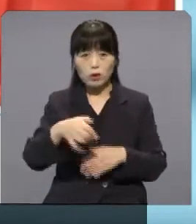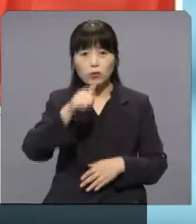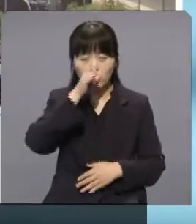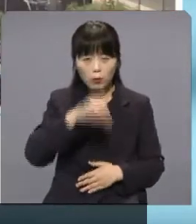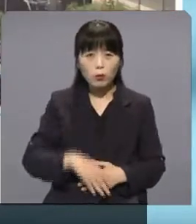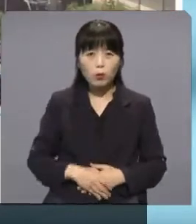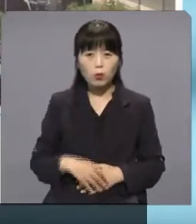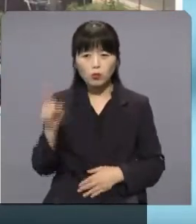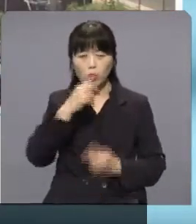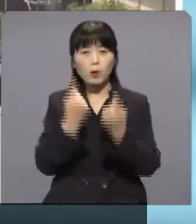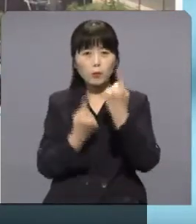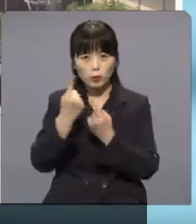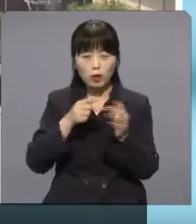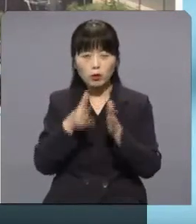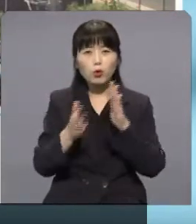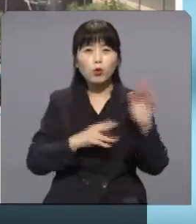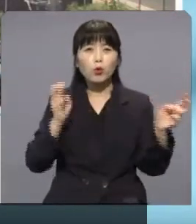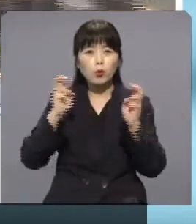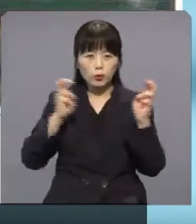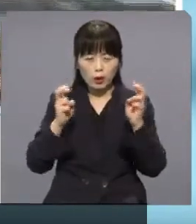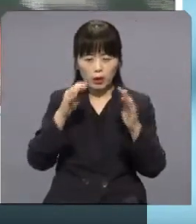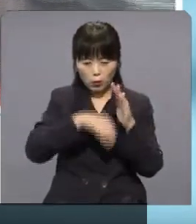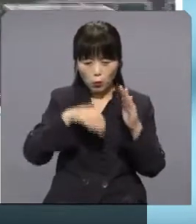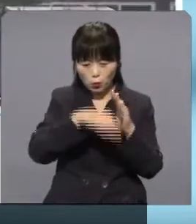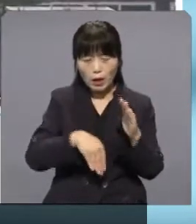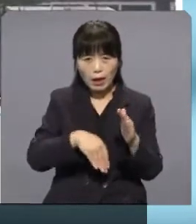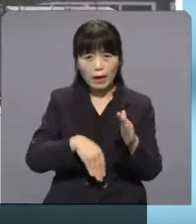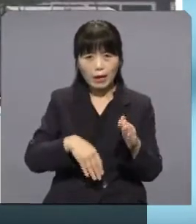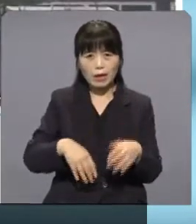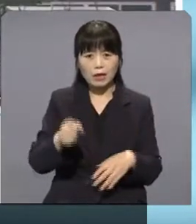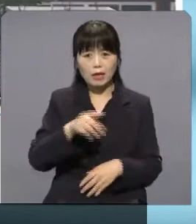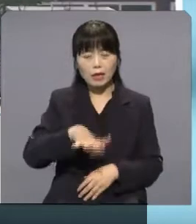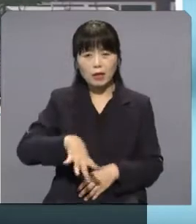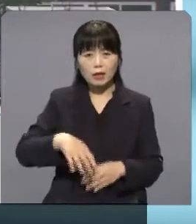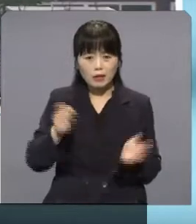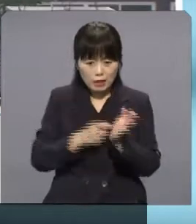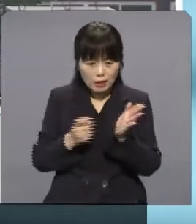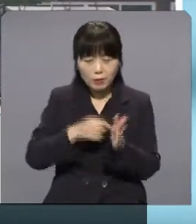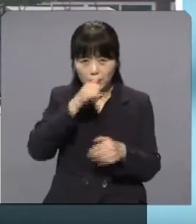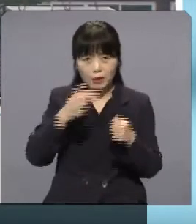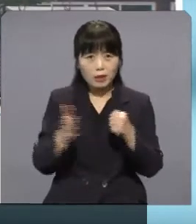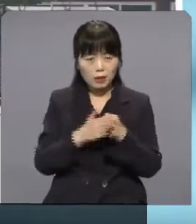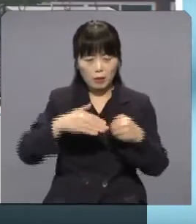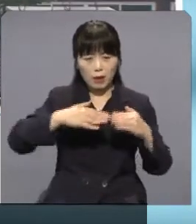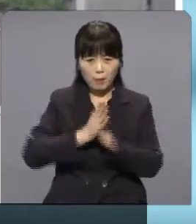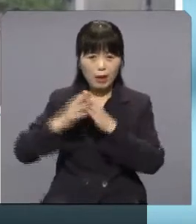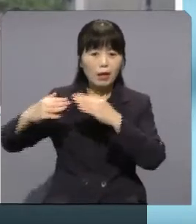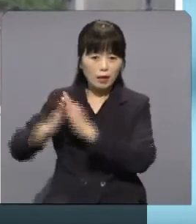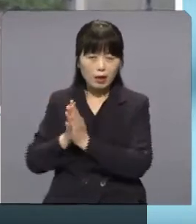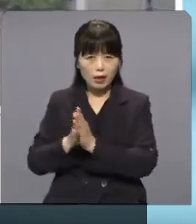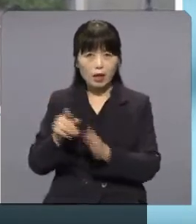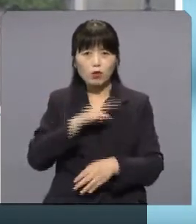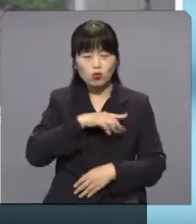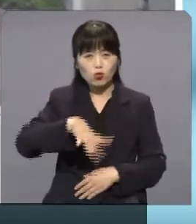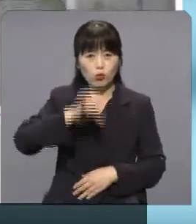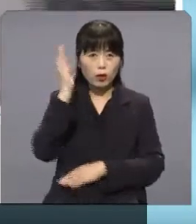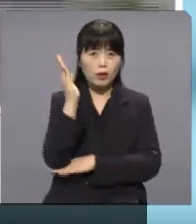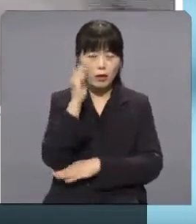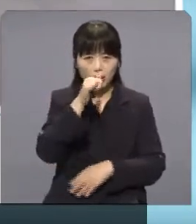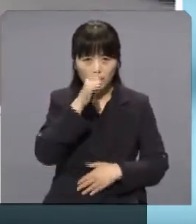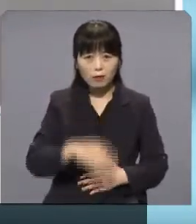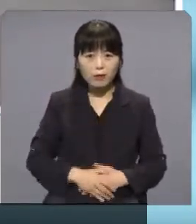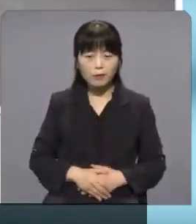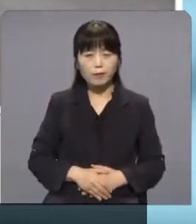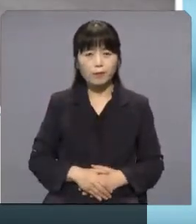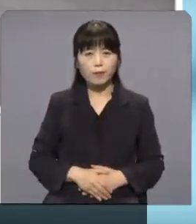무엇보다 철도 공사가 시급한 상황에서 담 초대로 건널목을 모두 패스 해야되는 입장을 밝히고 있습니다 아 물론 제과 선교는